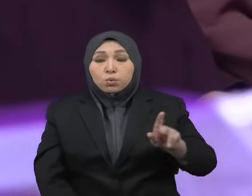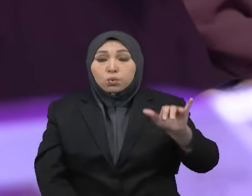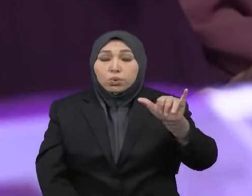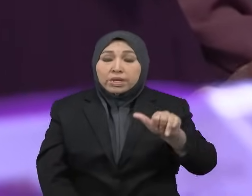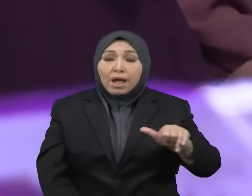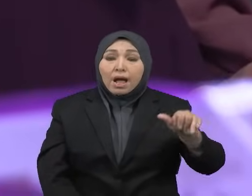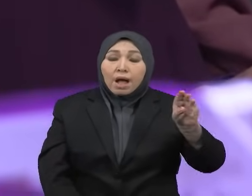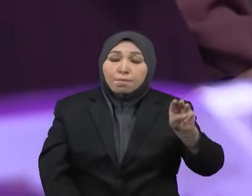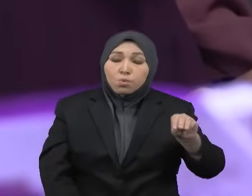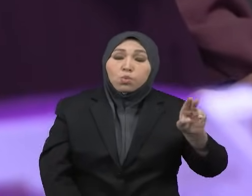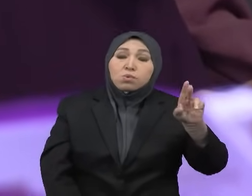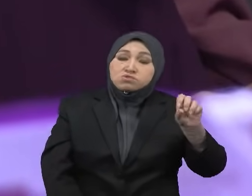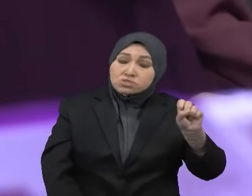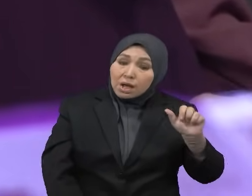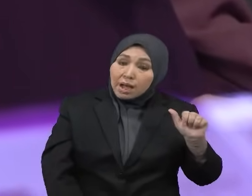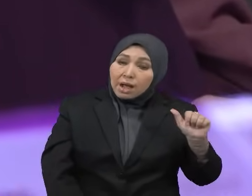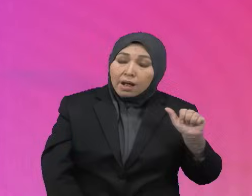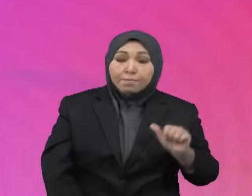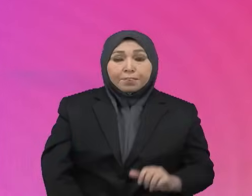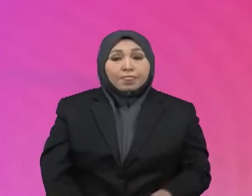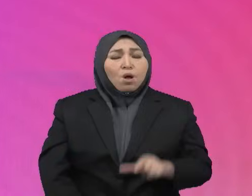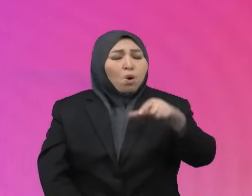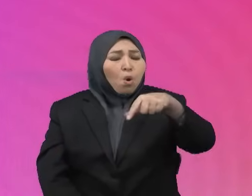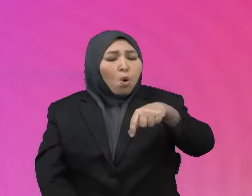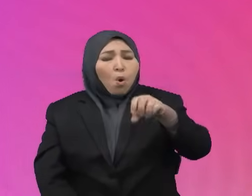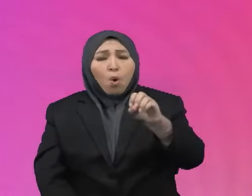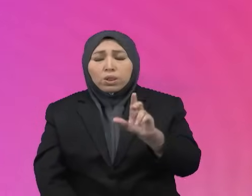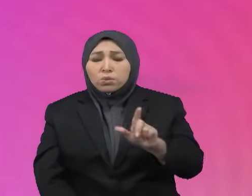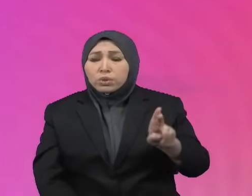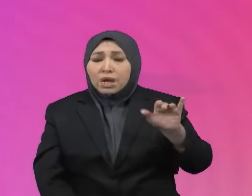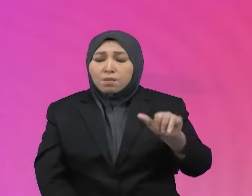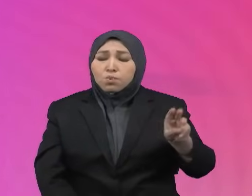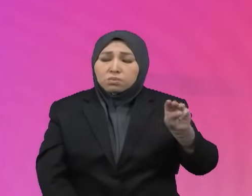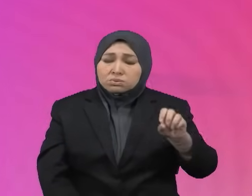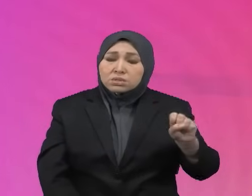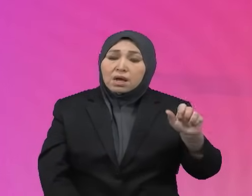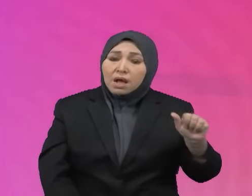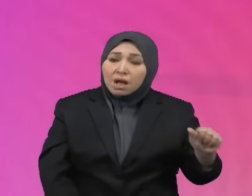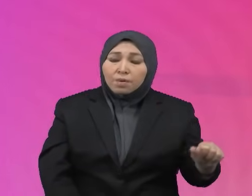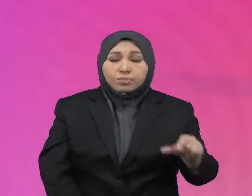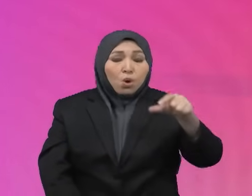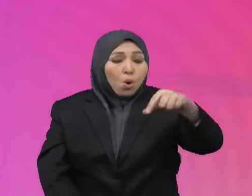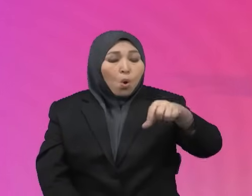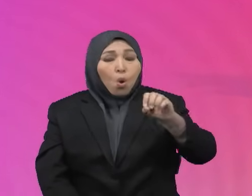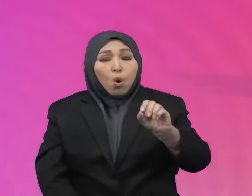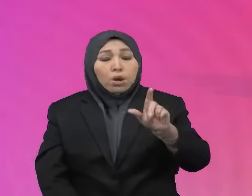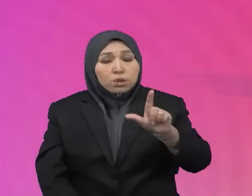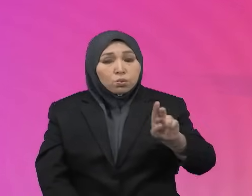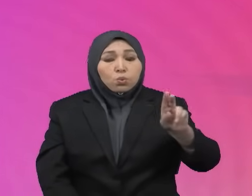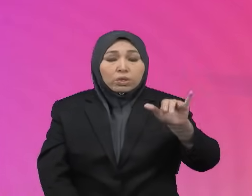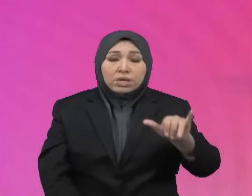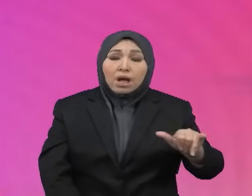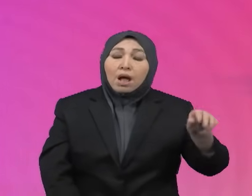Qalu ya Musa. Qalu ya Musa.